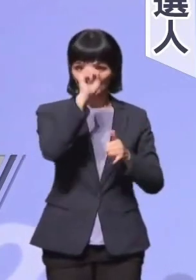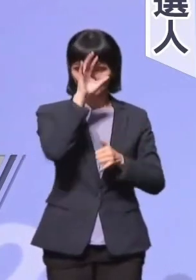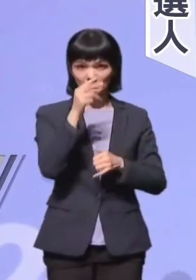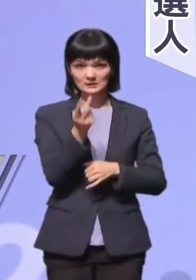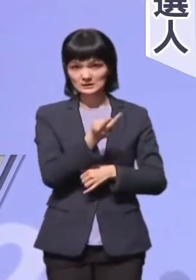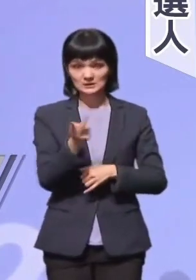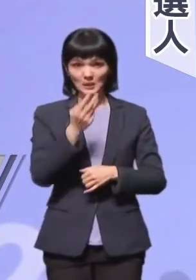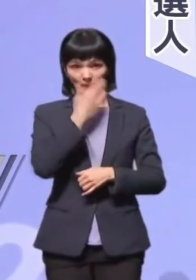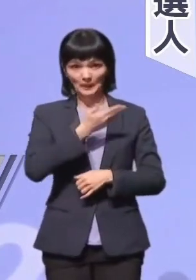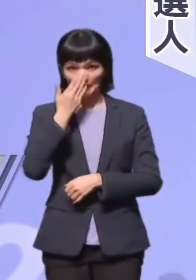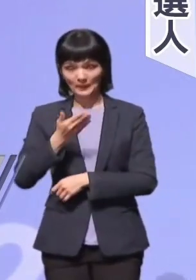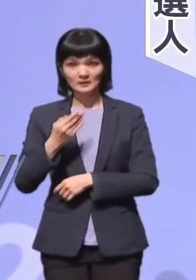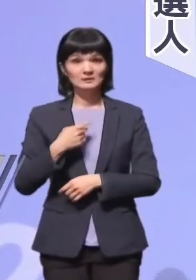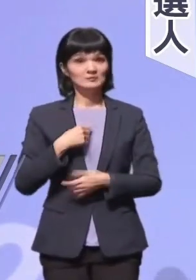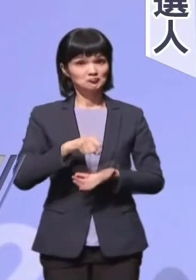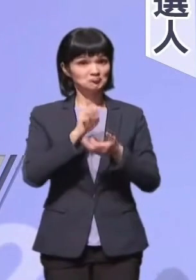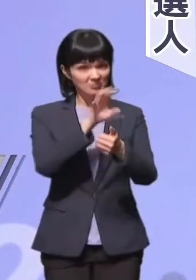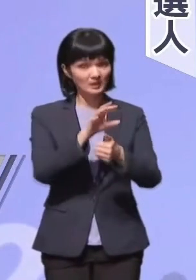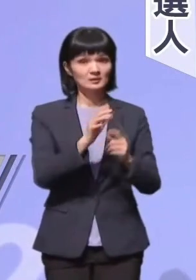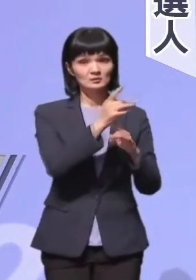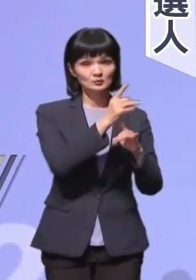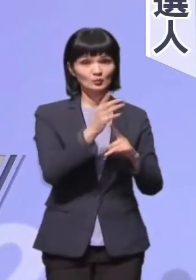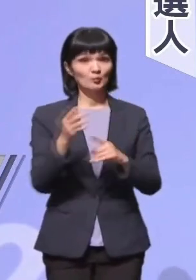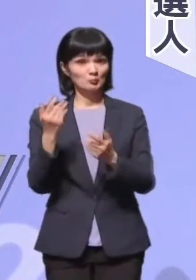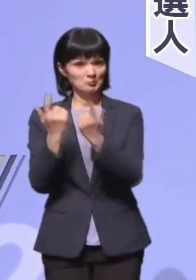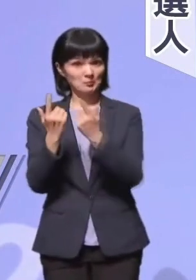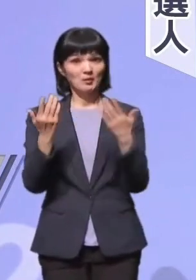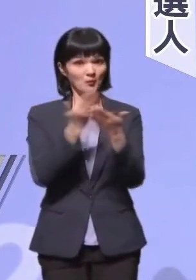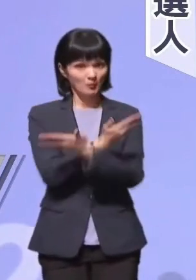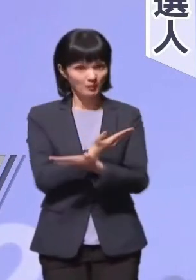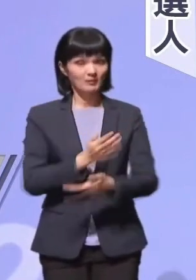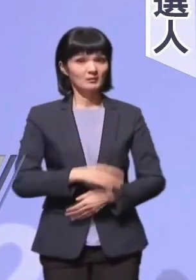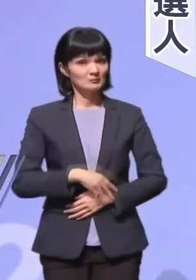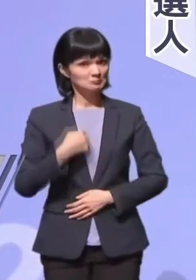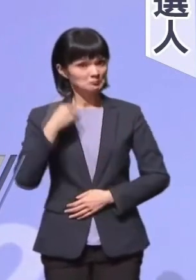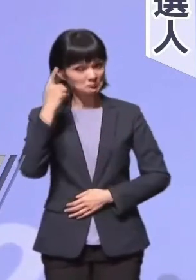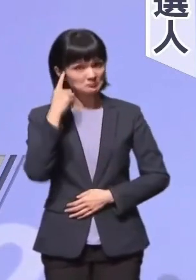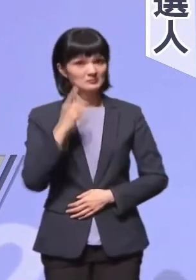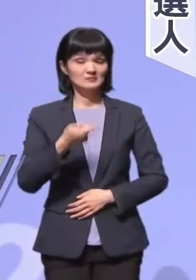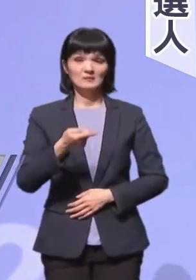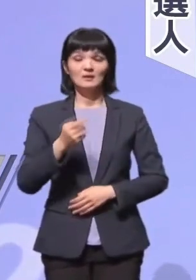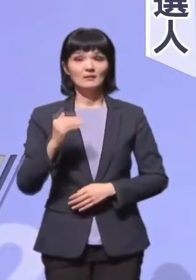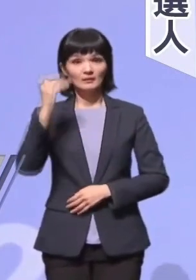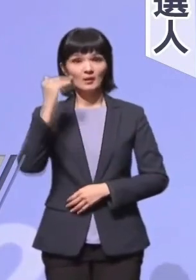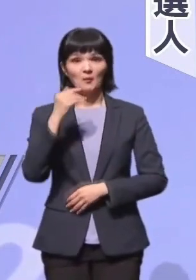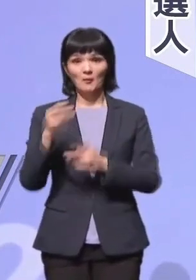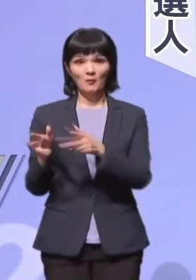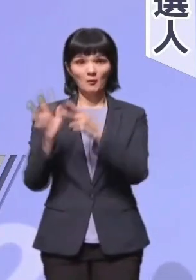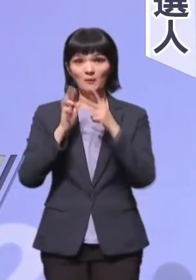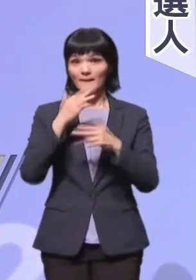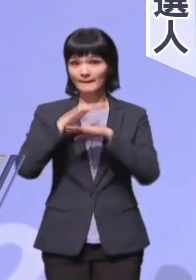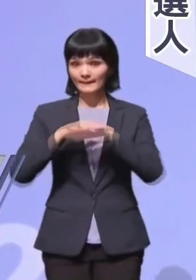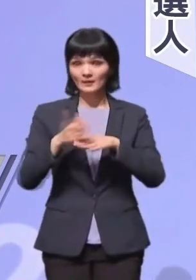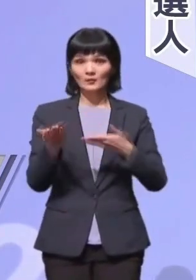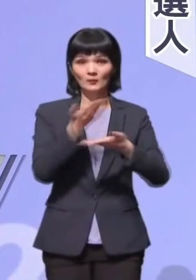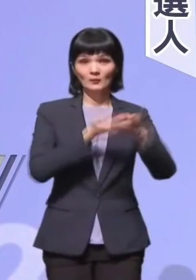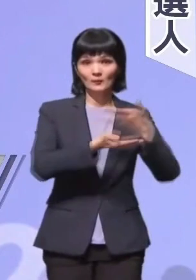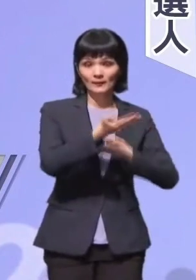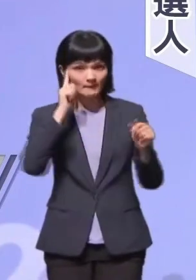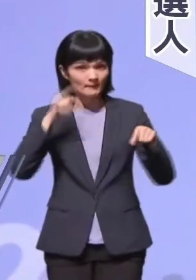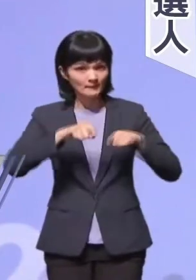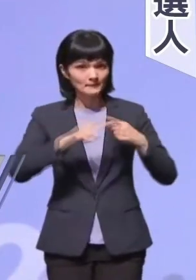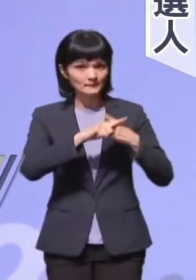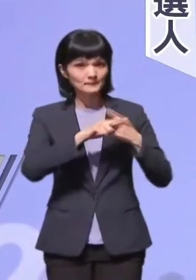议新竹换台北，要国民党支持民众党新竹市长的候选人高虹安，换取民众党支持蒋万